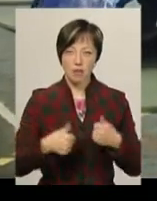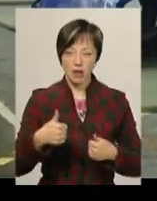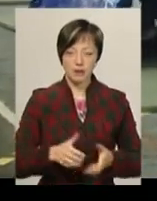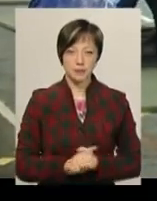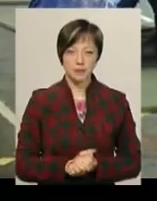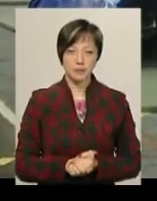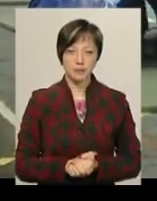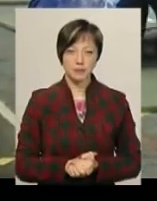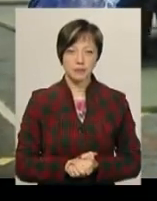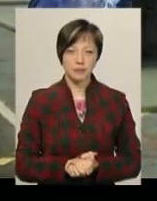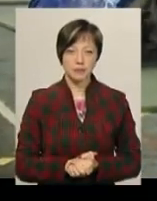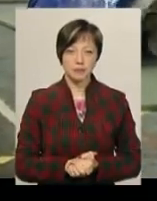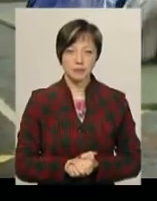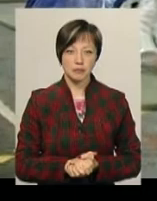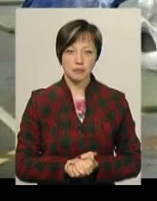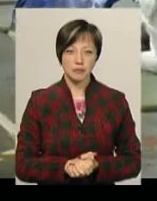Андрій Чудик.